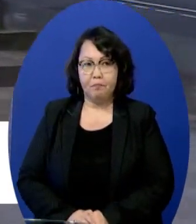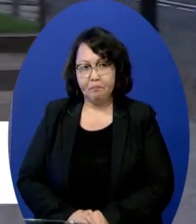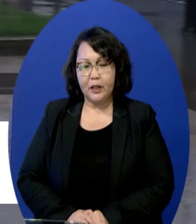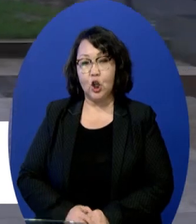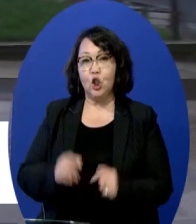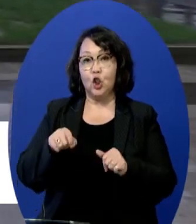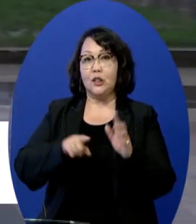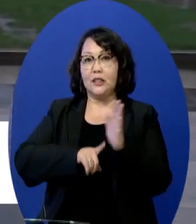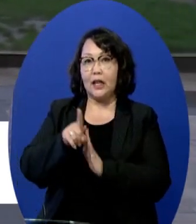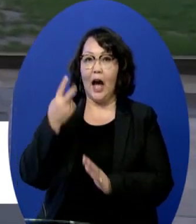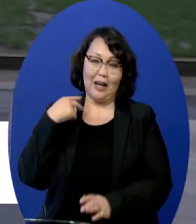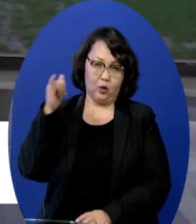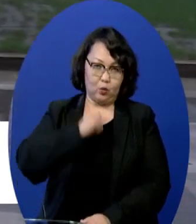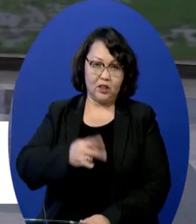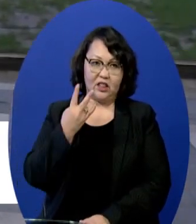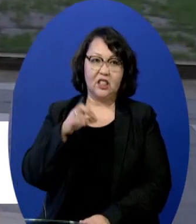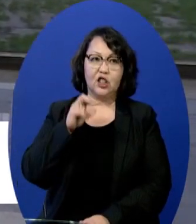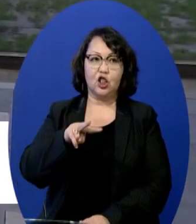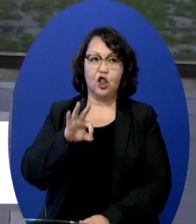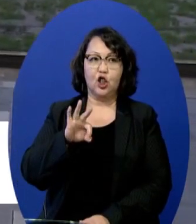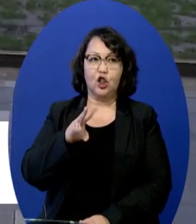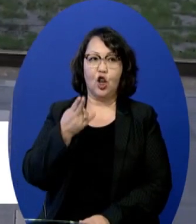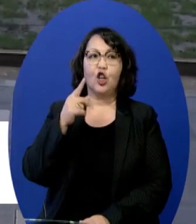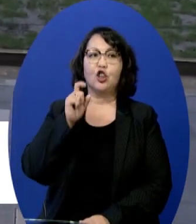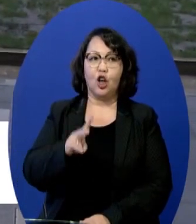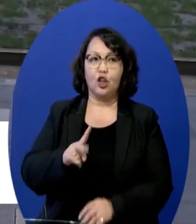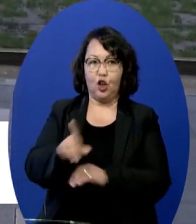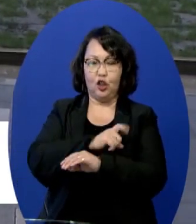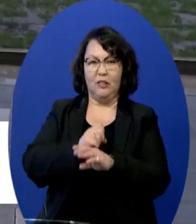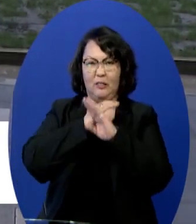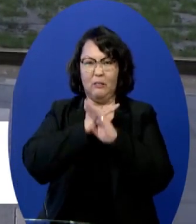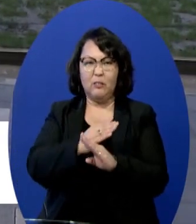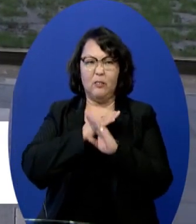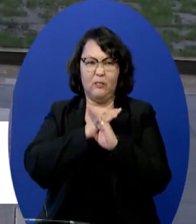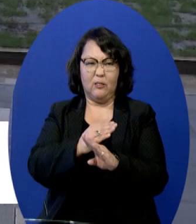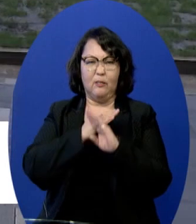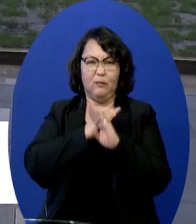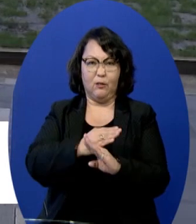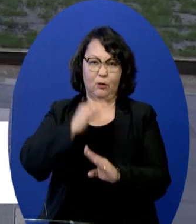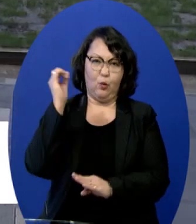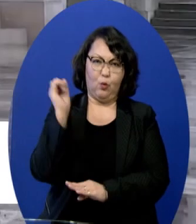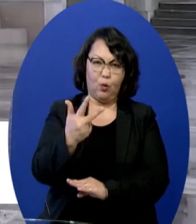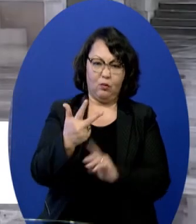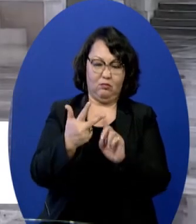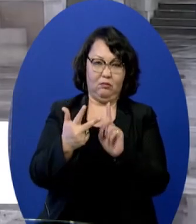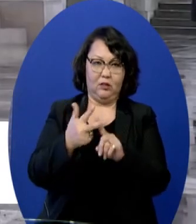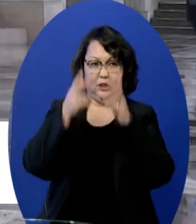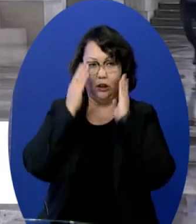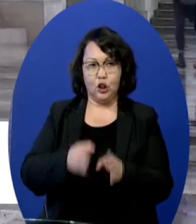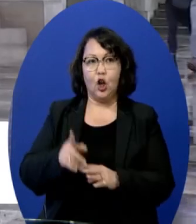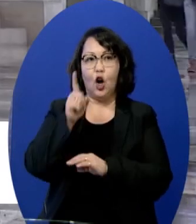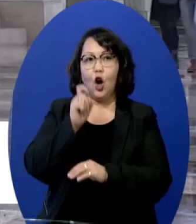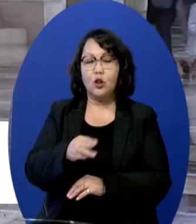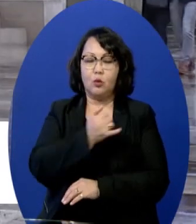Замун өнөөдрөөс Их Британийн нийслэл Лондон хотод дахин 20 цэрийн дэглэмийн 3 дахь түвшинд шилжээд байна. Тусгатын захирагч өнгөрсөн даваа